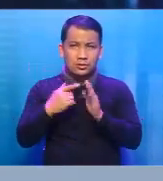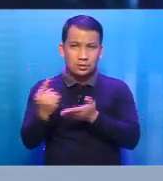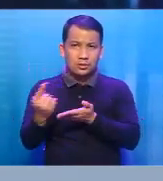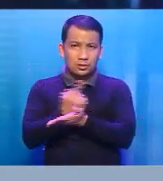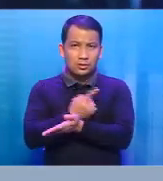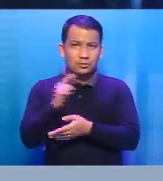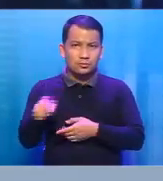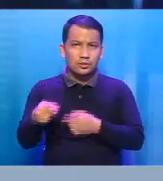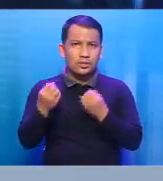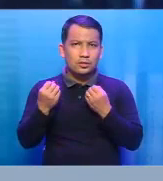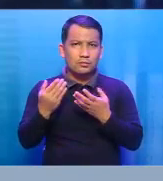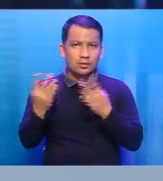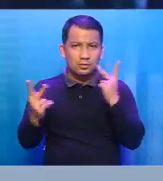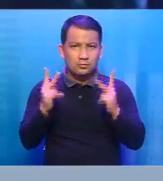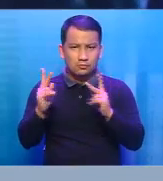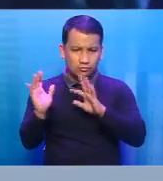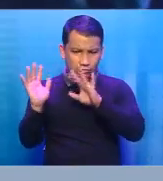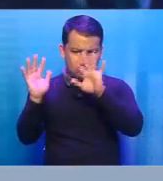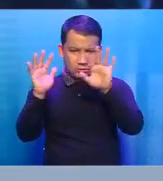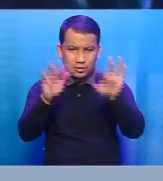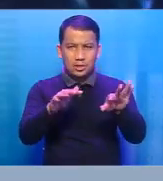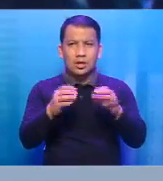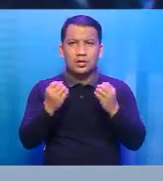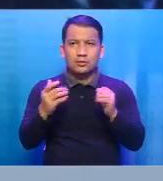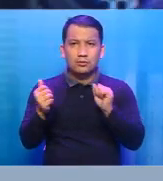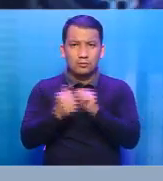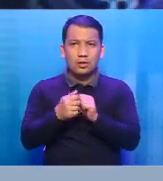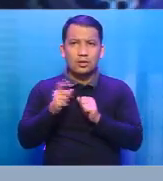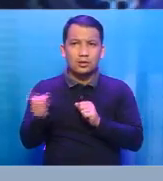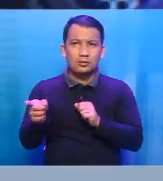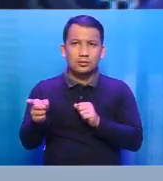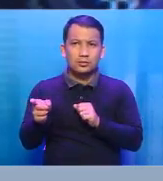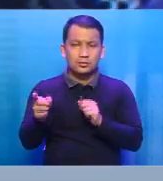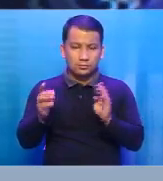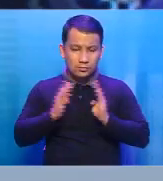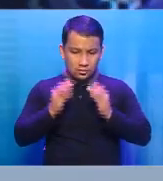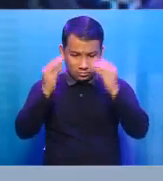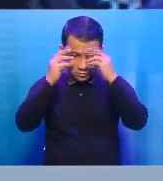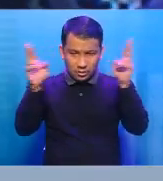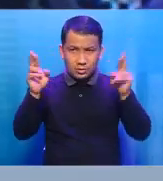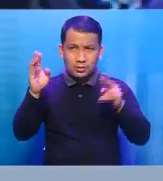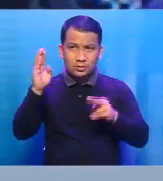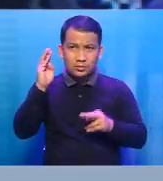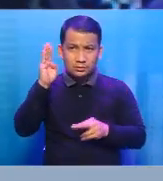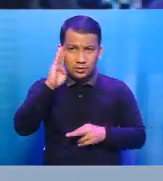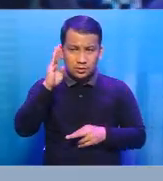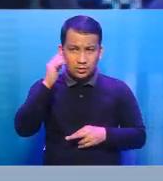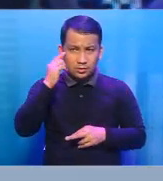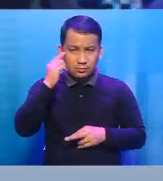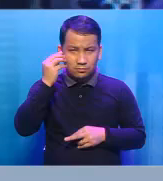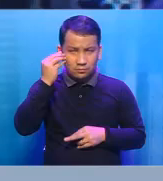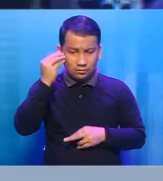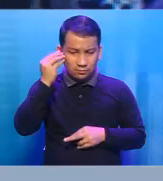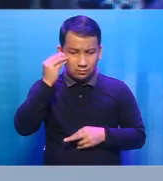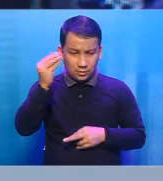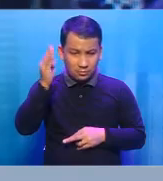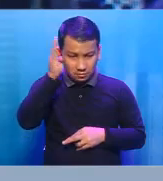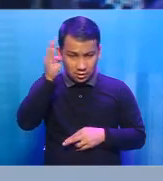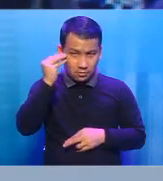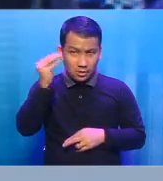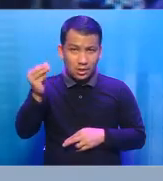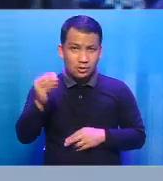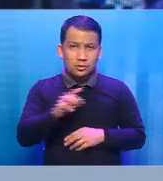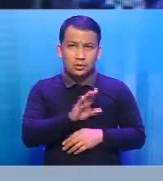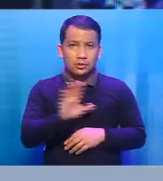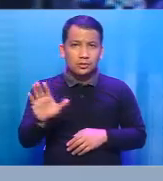linggo. Maraming dumalo sa pagdiriwang kabilang mismo si Baguio City Mayor Benjamin Magalong. Nasa frontline ng balita niyan,